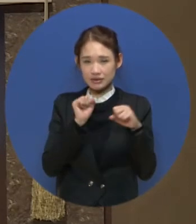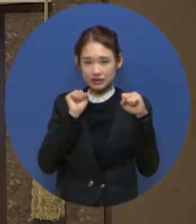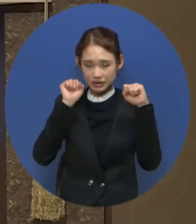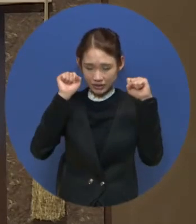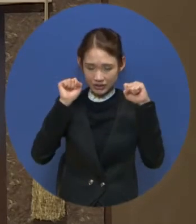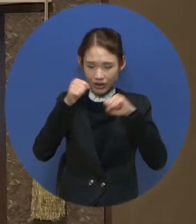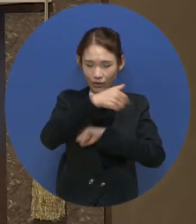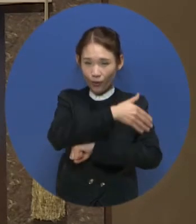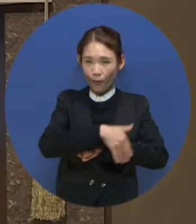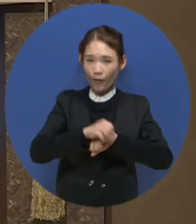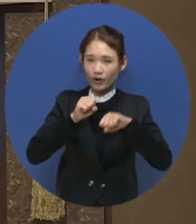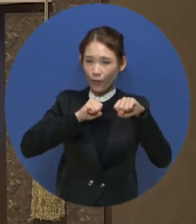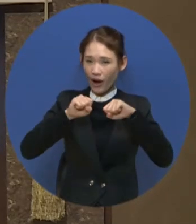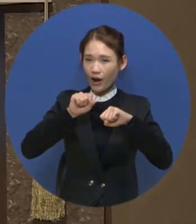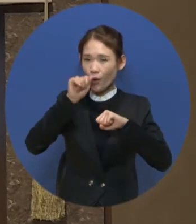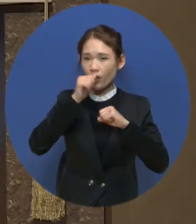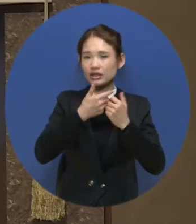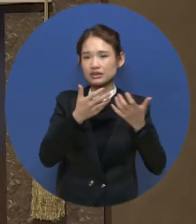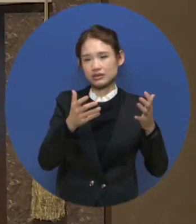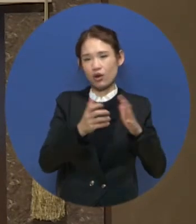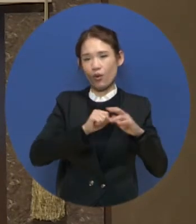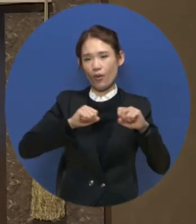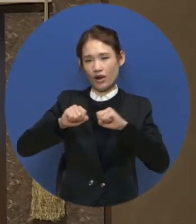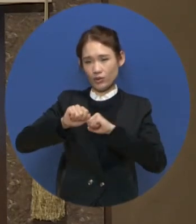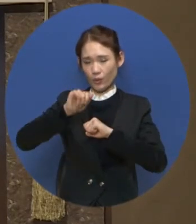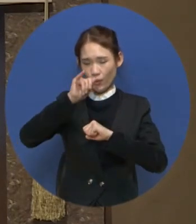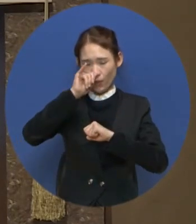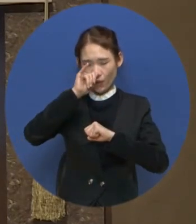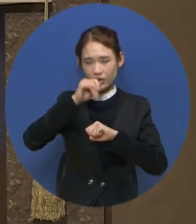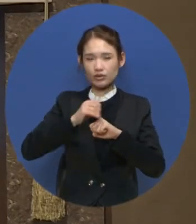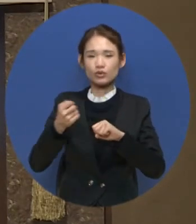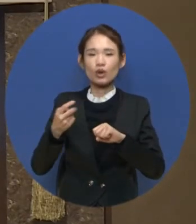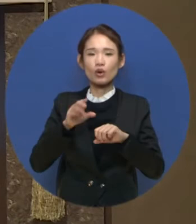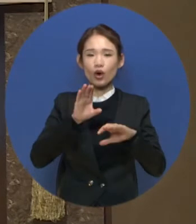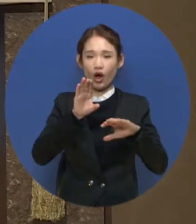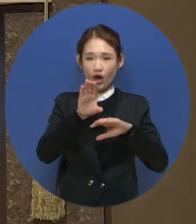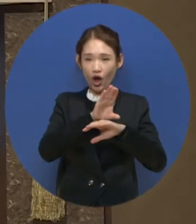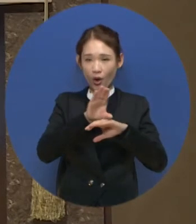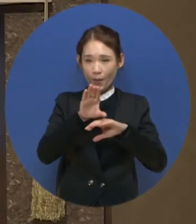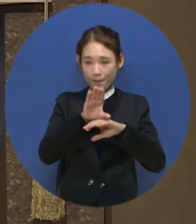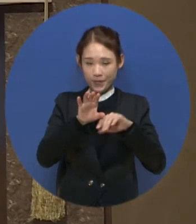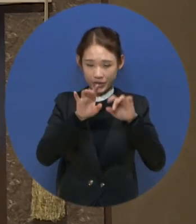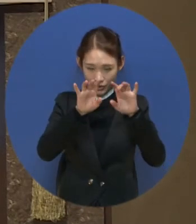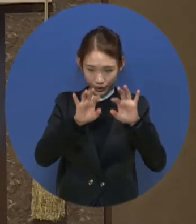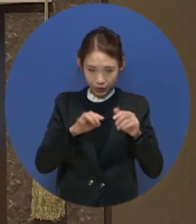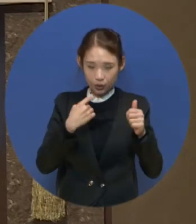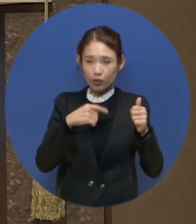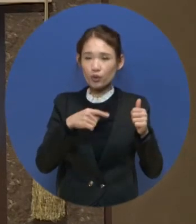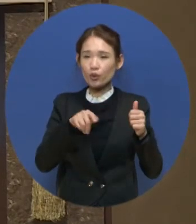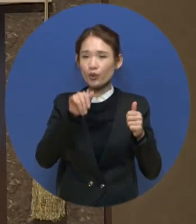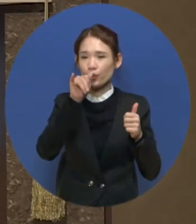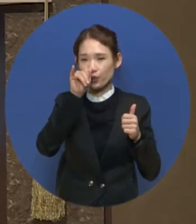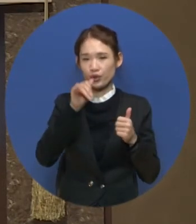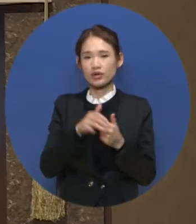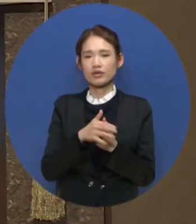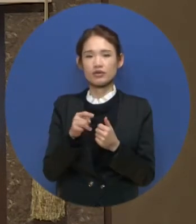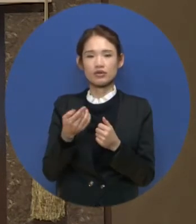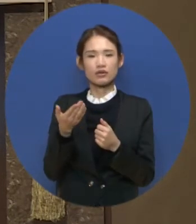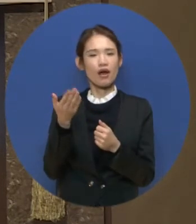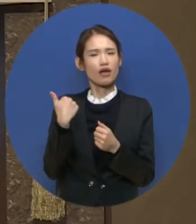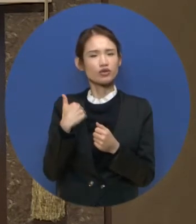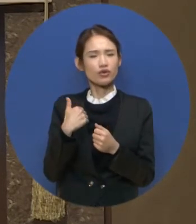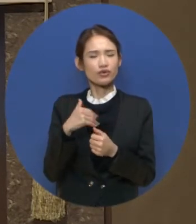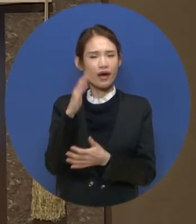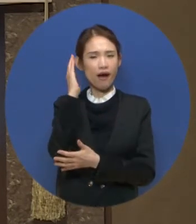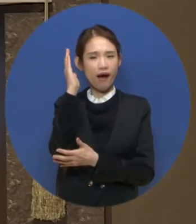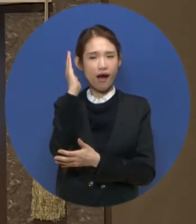하면서 또 클럽 활동도 하고 또 이렇게 컴퓨터 교육 같은 거 하지 않습니까? 예. 거기는 그전에는 저희가